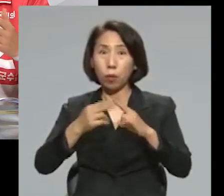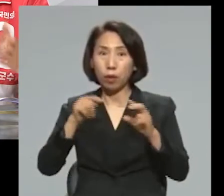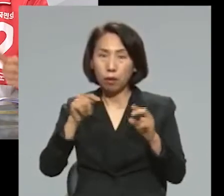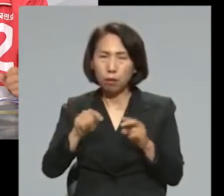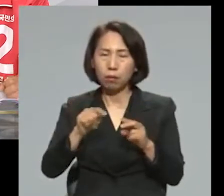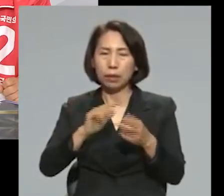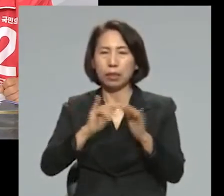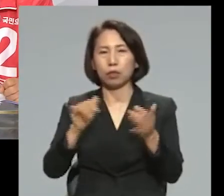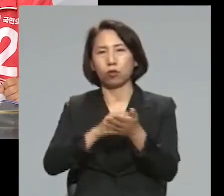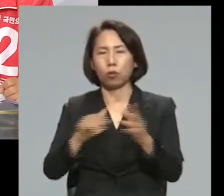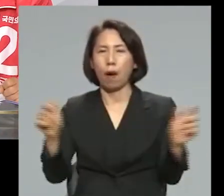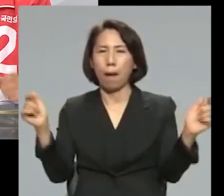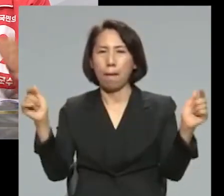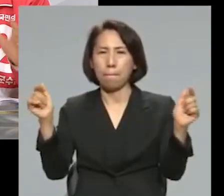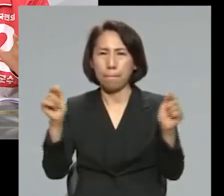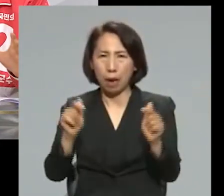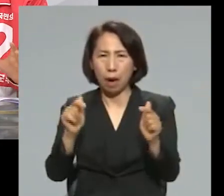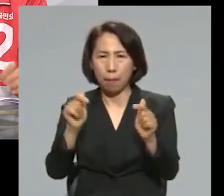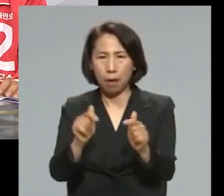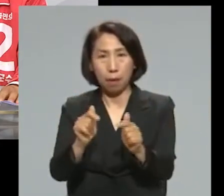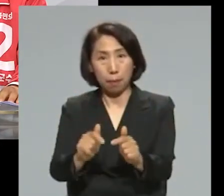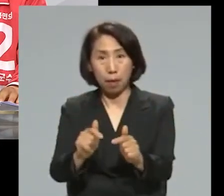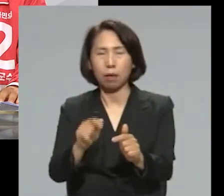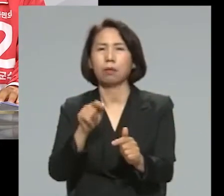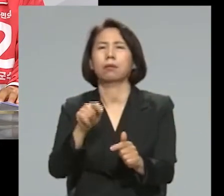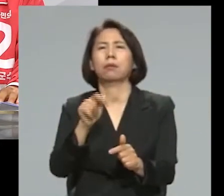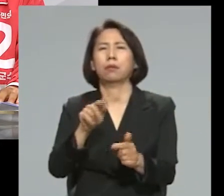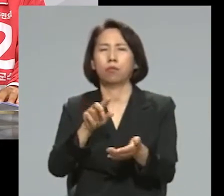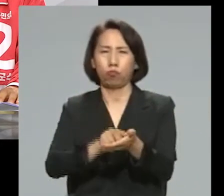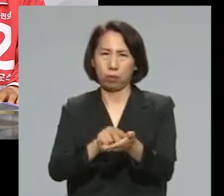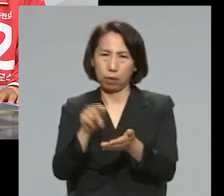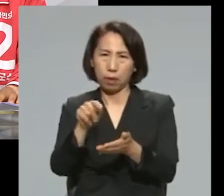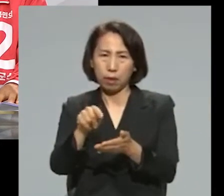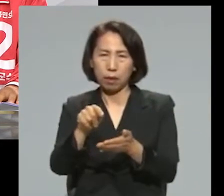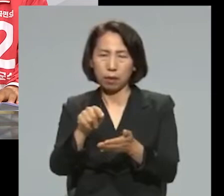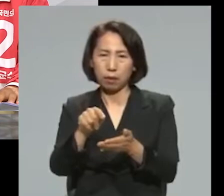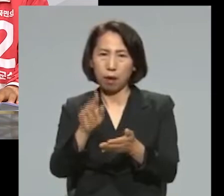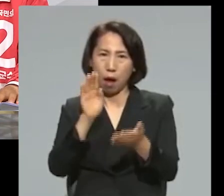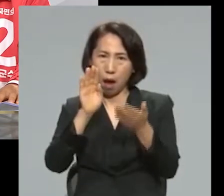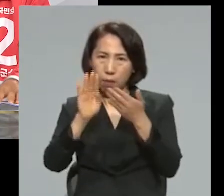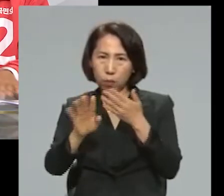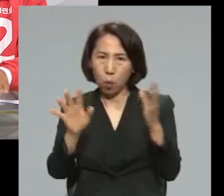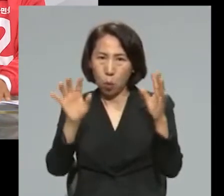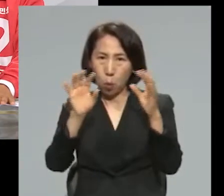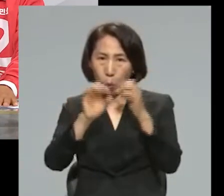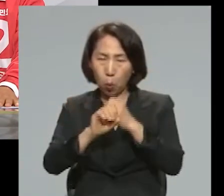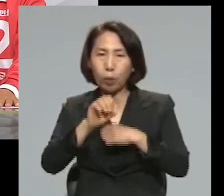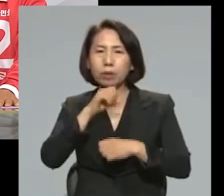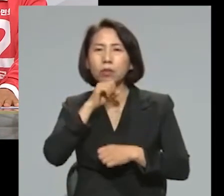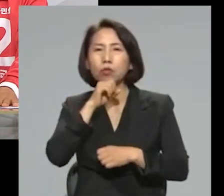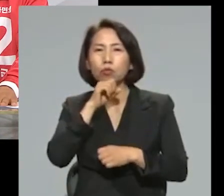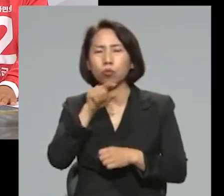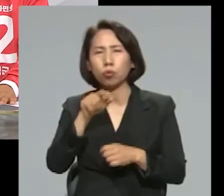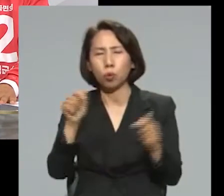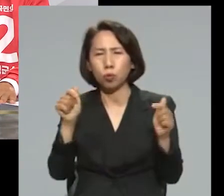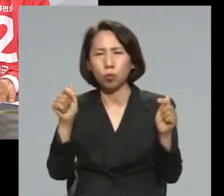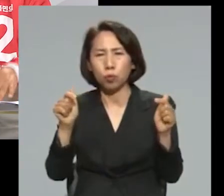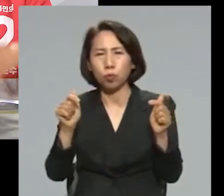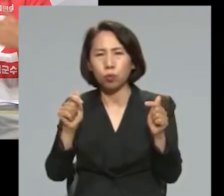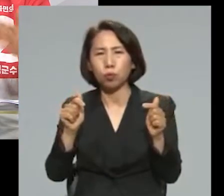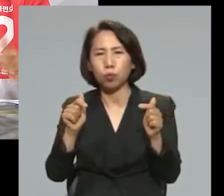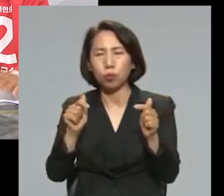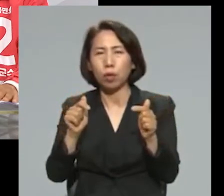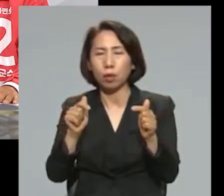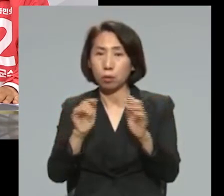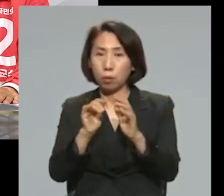인구가 급격하게 줄고 있기 때문에 여기에 따른 소멸 지수를 어떻게 줄이느냐, 또한